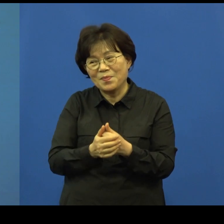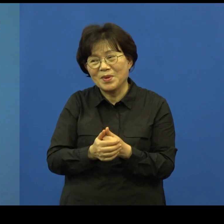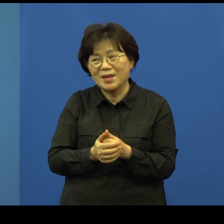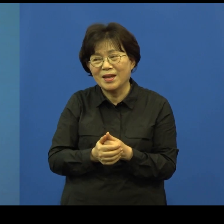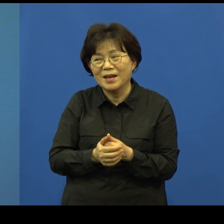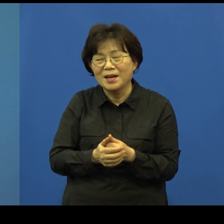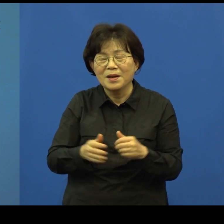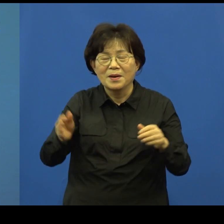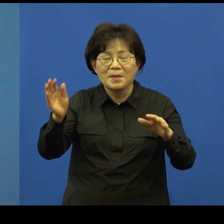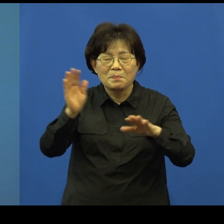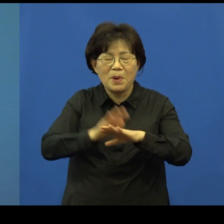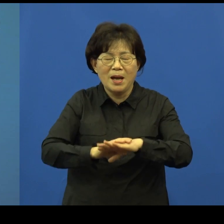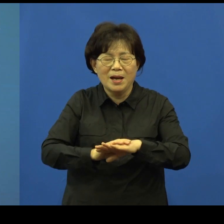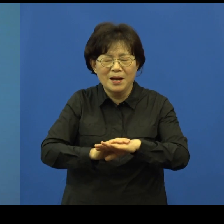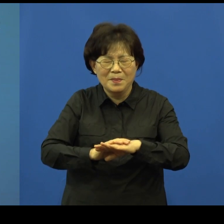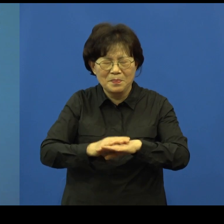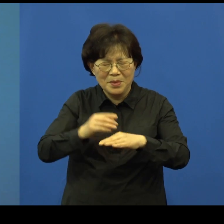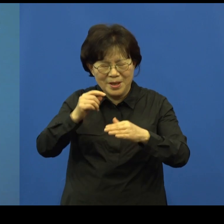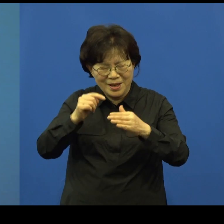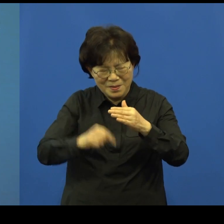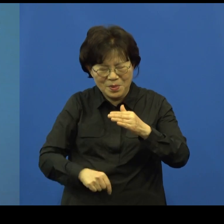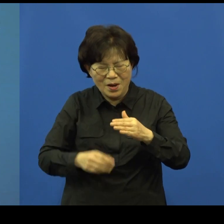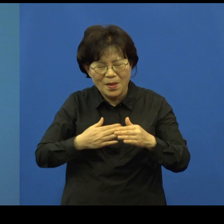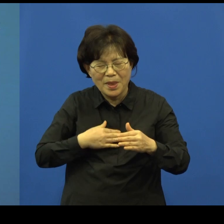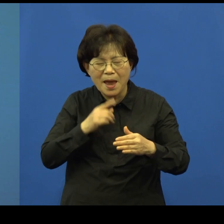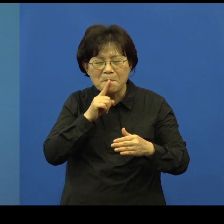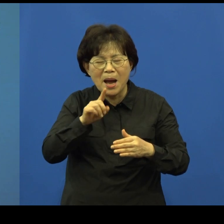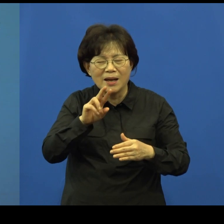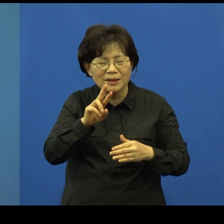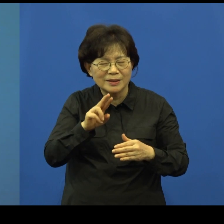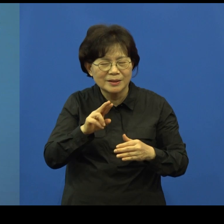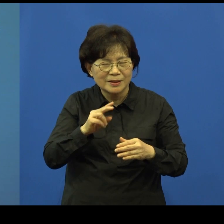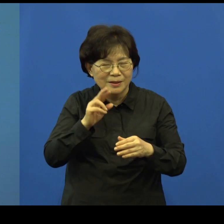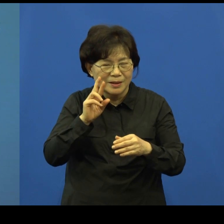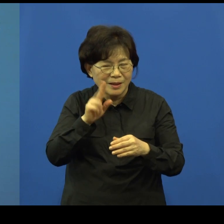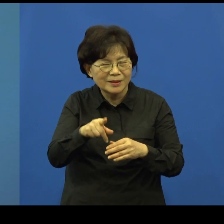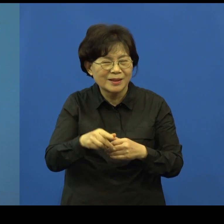밤이 깊어서요. 반응이 빨리 안 나와요.